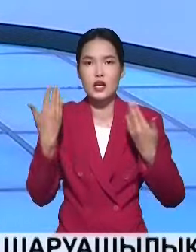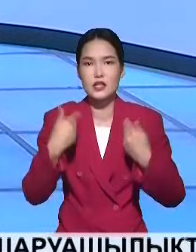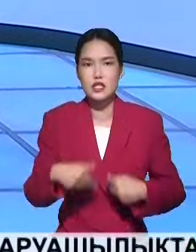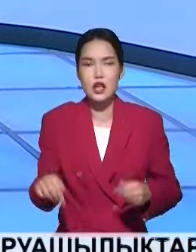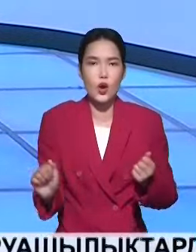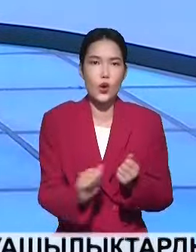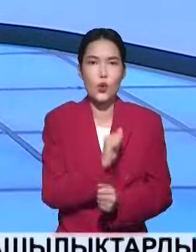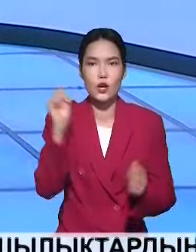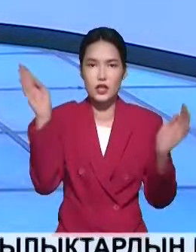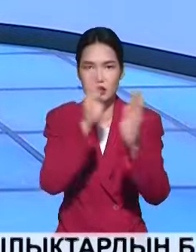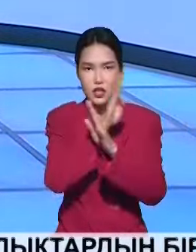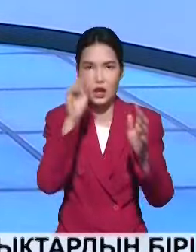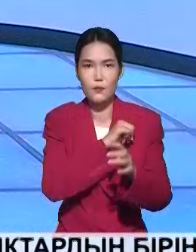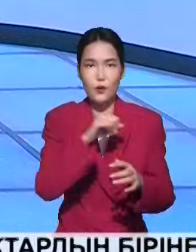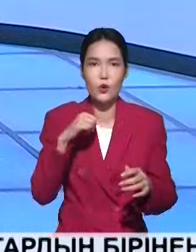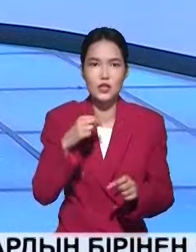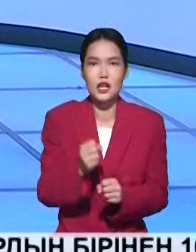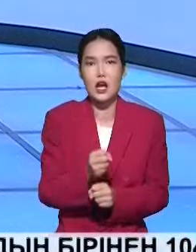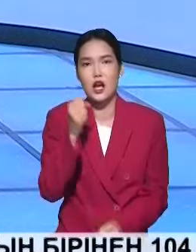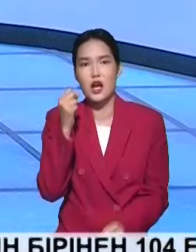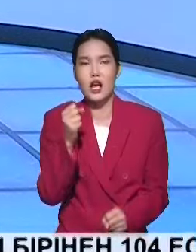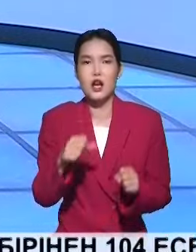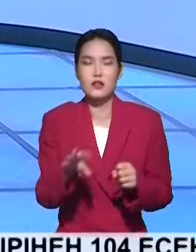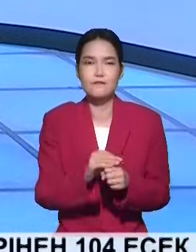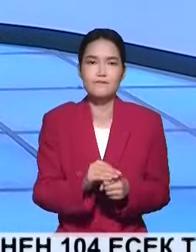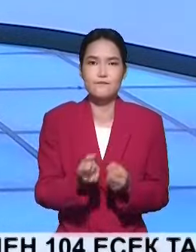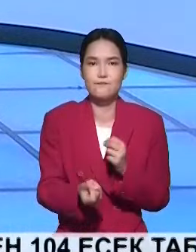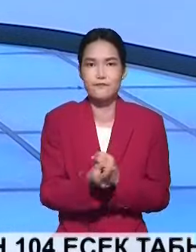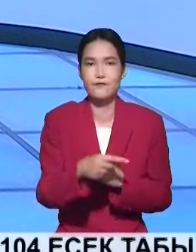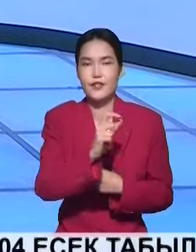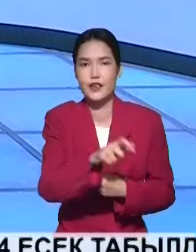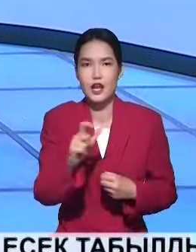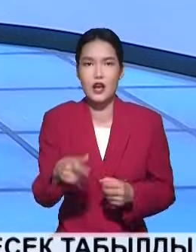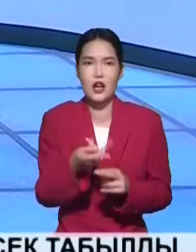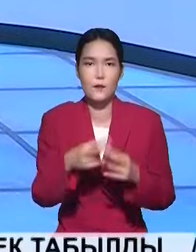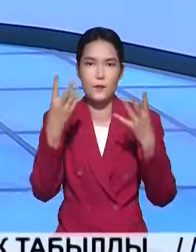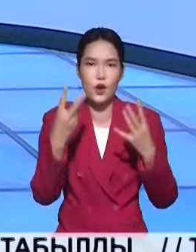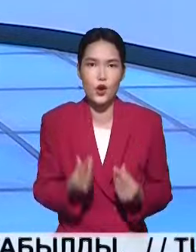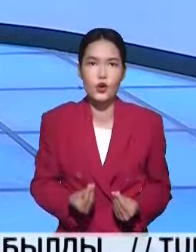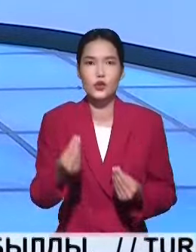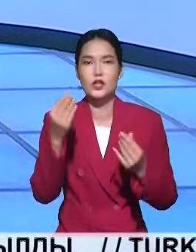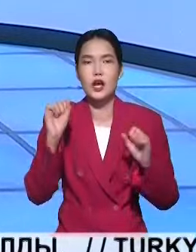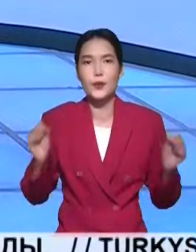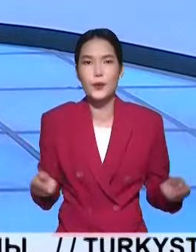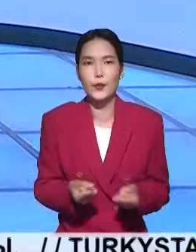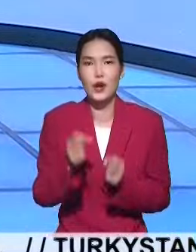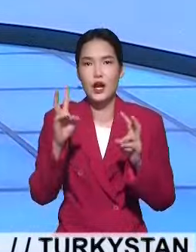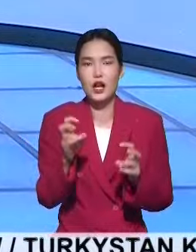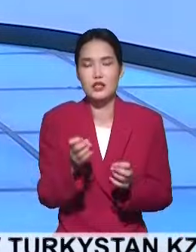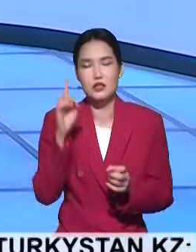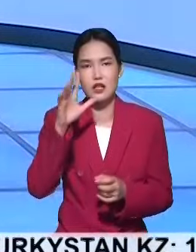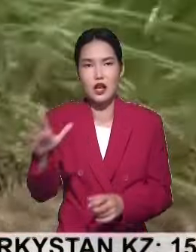кептіріп, тіпті табиғаттың өзі осылай қатал ортаға бейімдейді екен. Халық арасында бұл кезең құралайдың салқыны деген атаумен